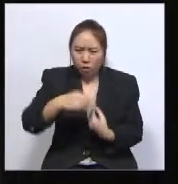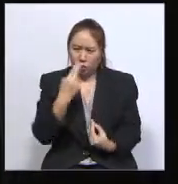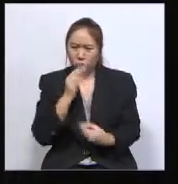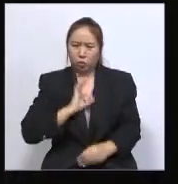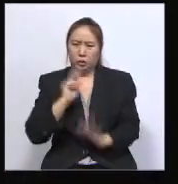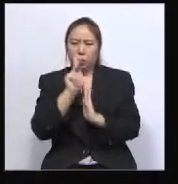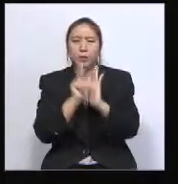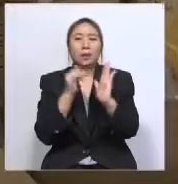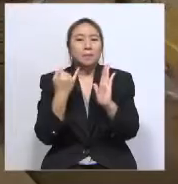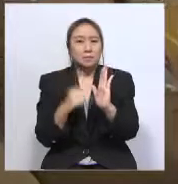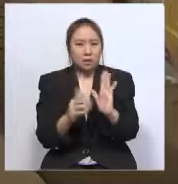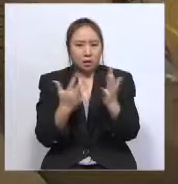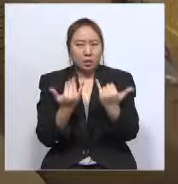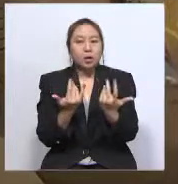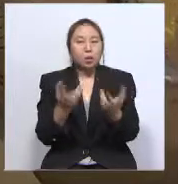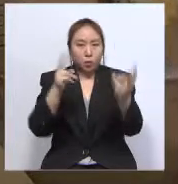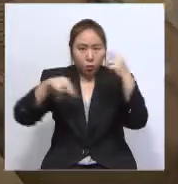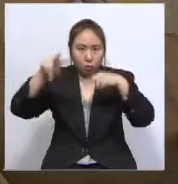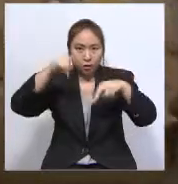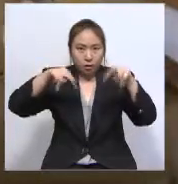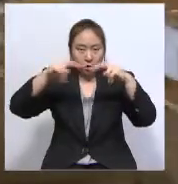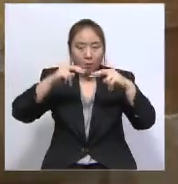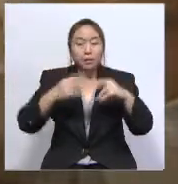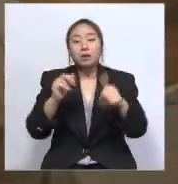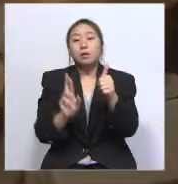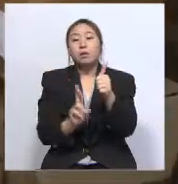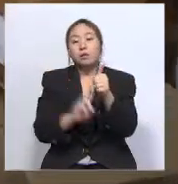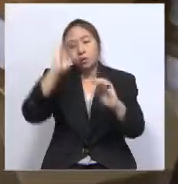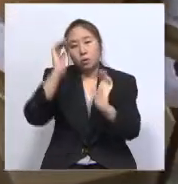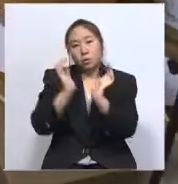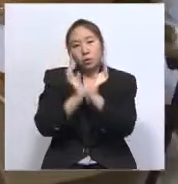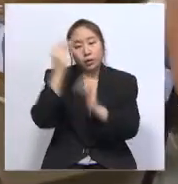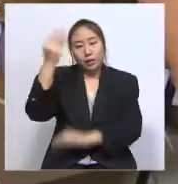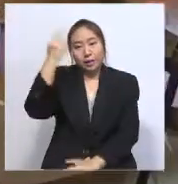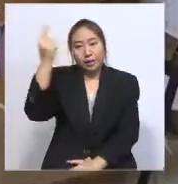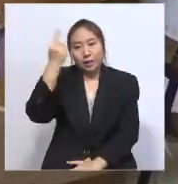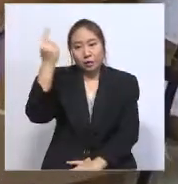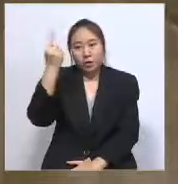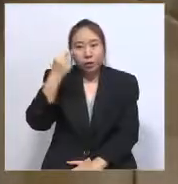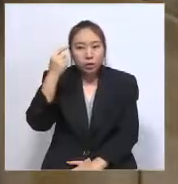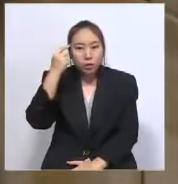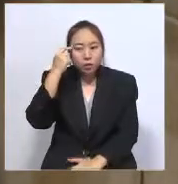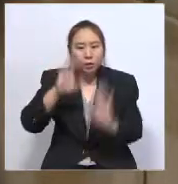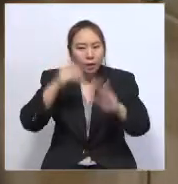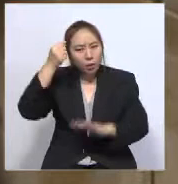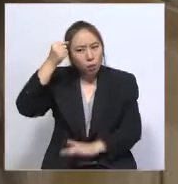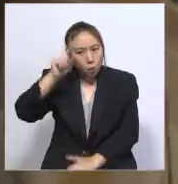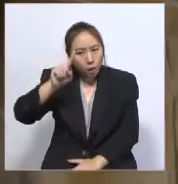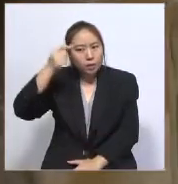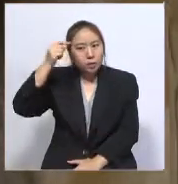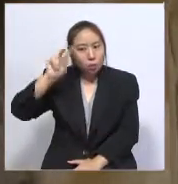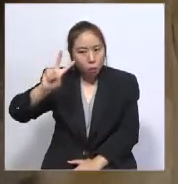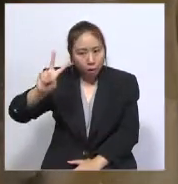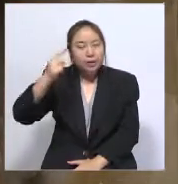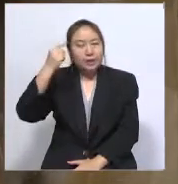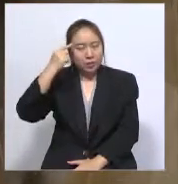มายขณะนี้ก็อยู่ระหว่างการตรวจสอบโดยทางท่านรองผู้บัญชาการตำรวจท่องเที่ยวนะครับคาดว่าภายใน 1-2 วันนี้นะครับน่